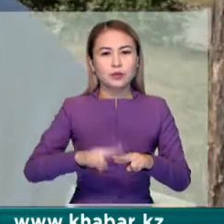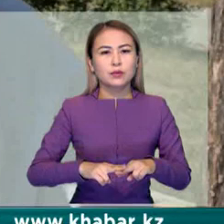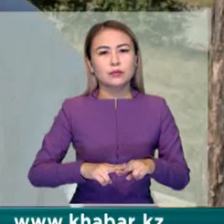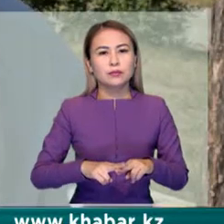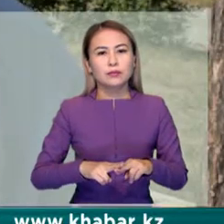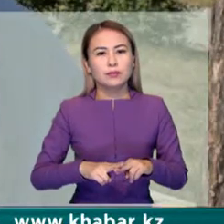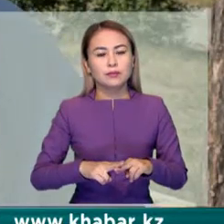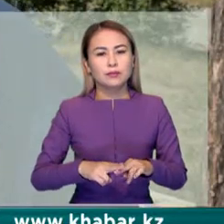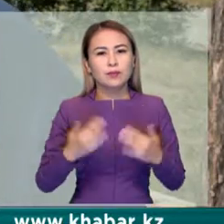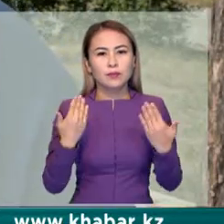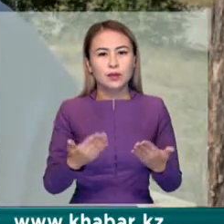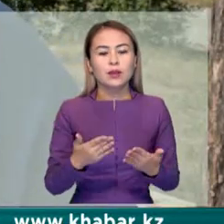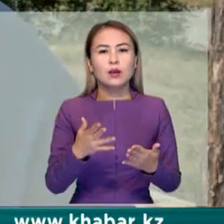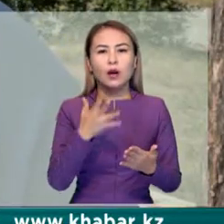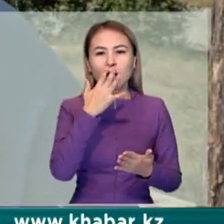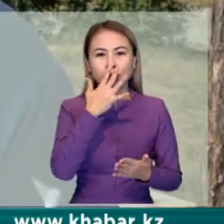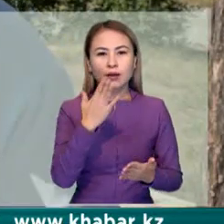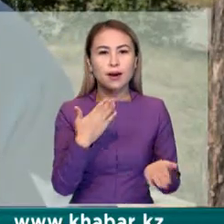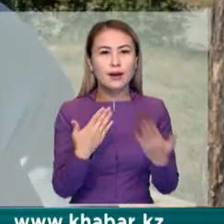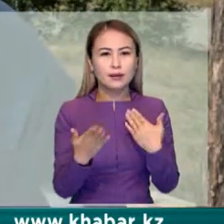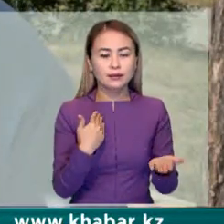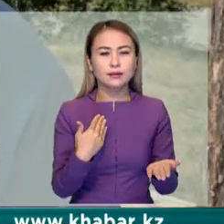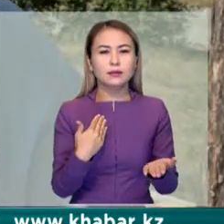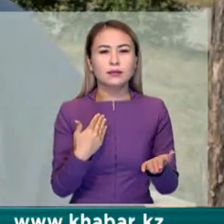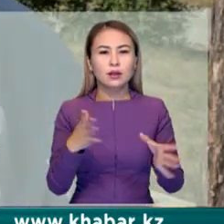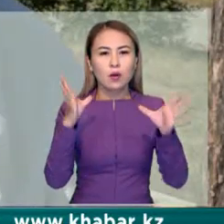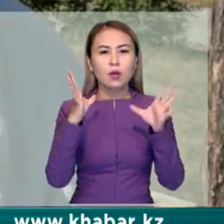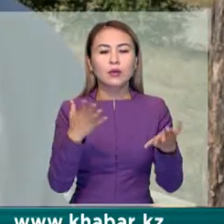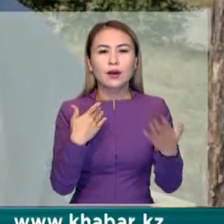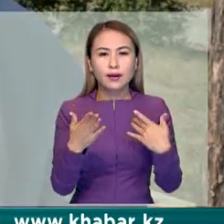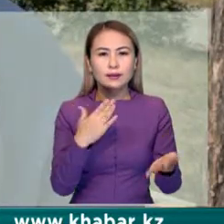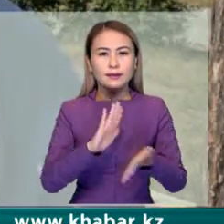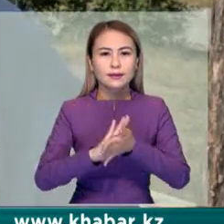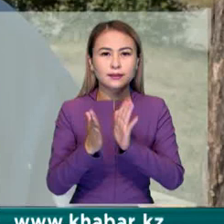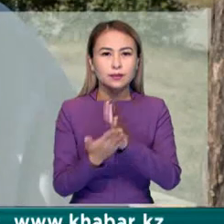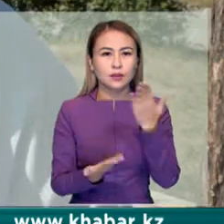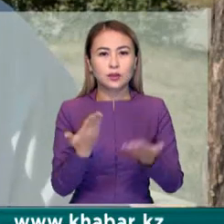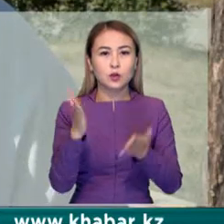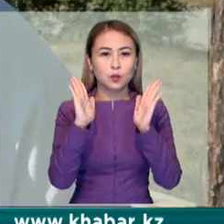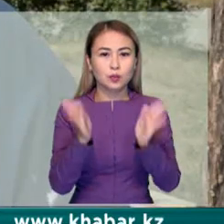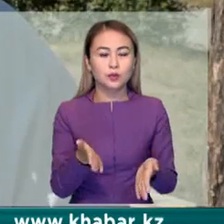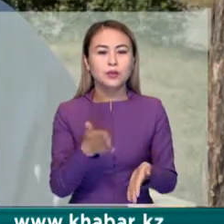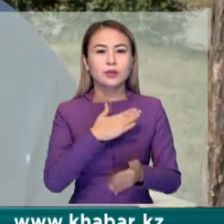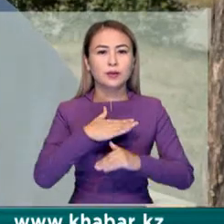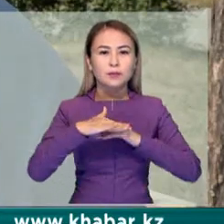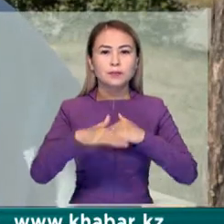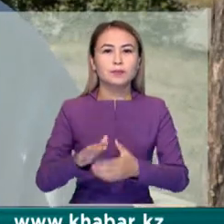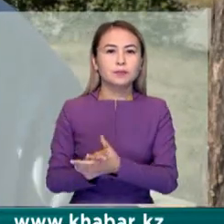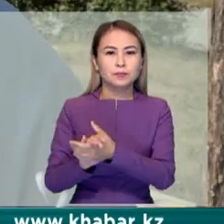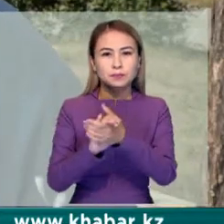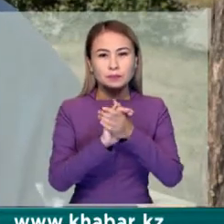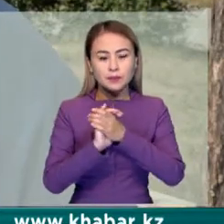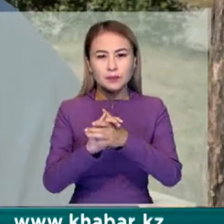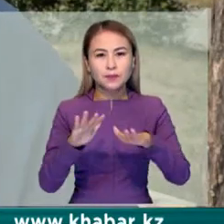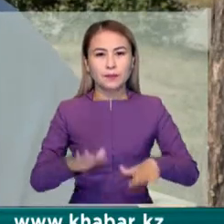айтқанда не, осы ұлттар аралық, дін аралық, ұлт аралық бізде келісім болатын болса, еліміз бейбіт және